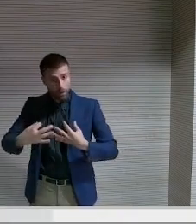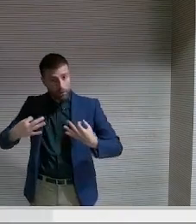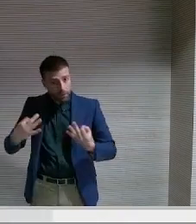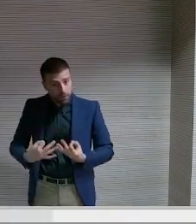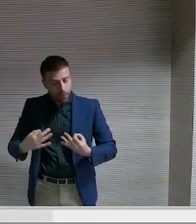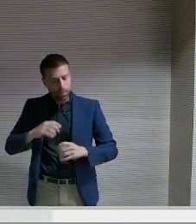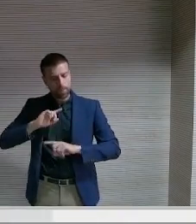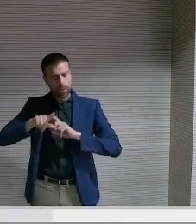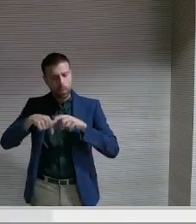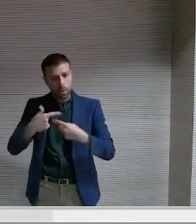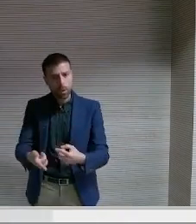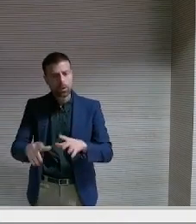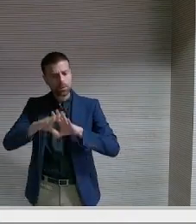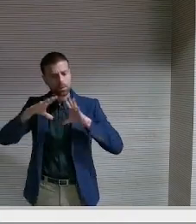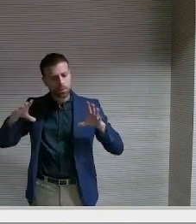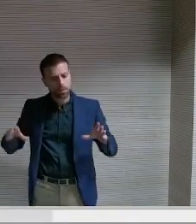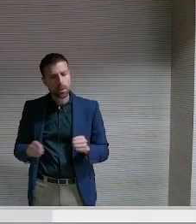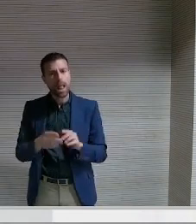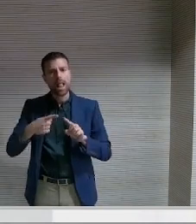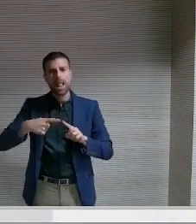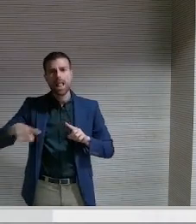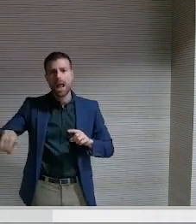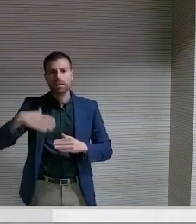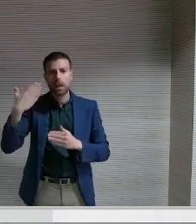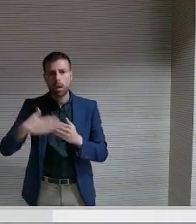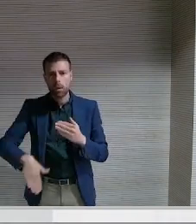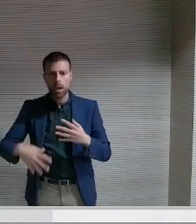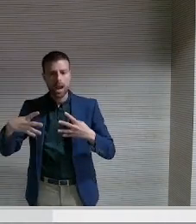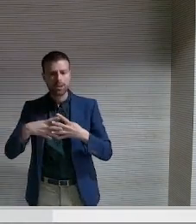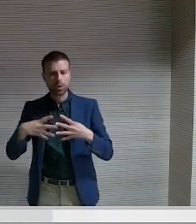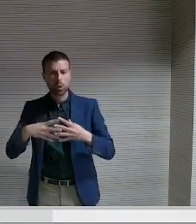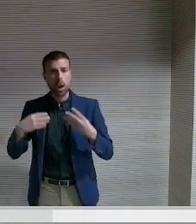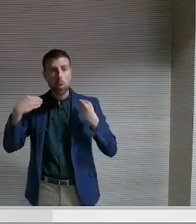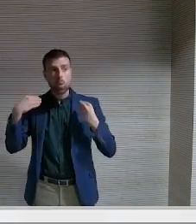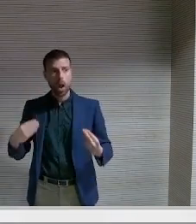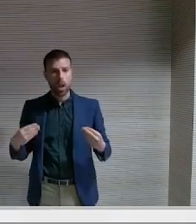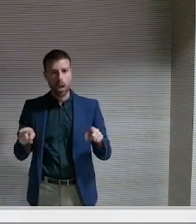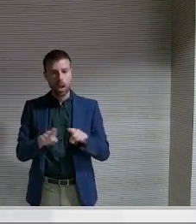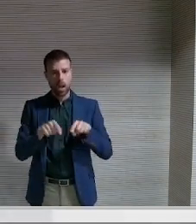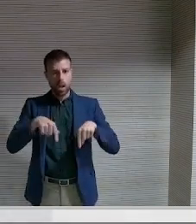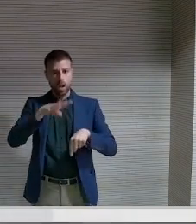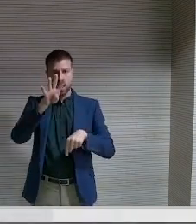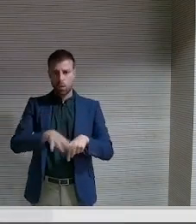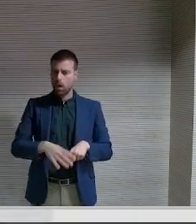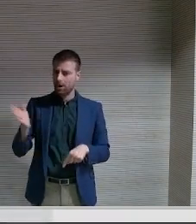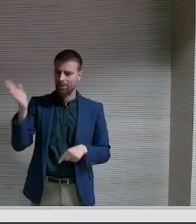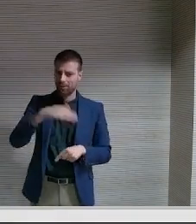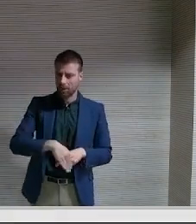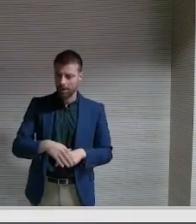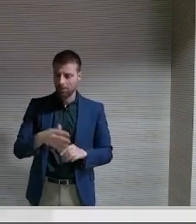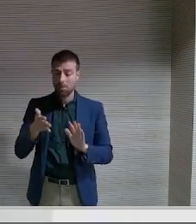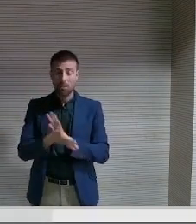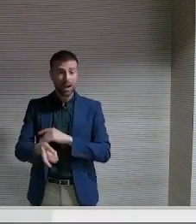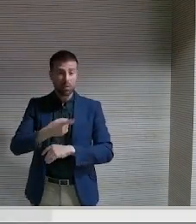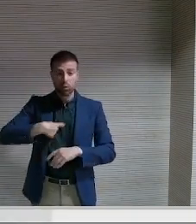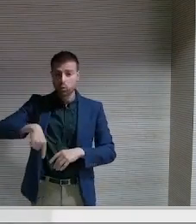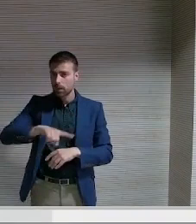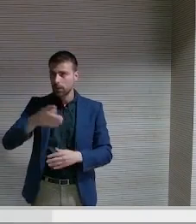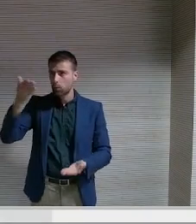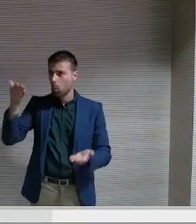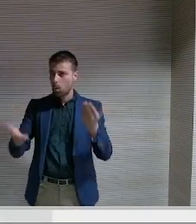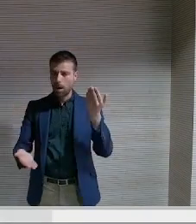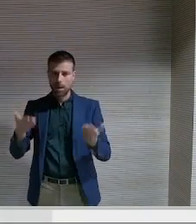unes conseqüències a llarg termini i estructurals com les que pot presentar Catalunya. Per nosaltres és particularment rellevant aquesta